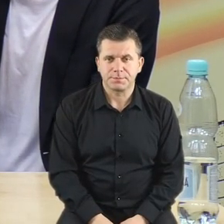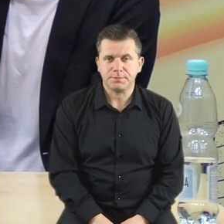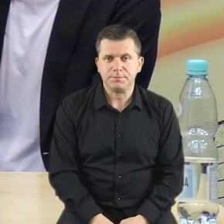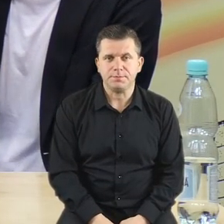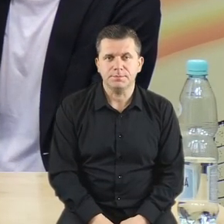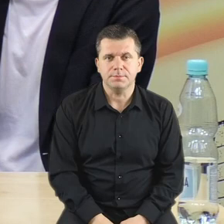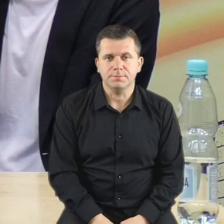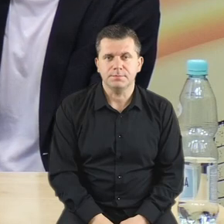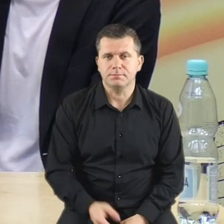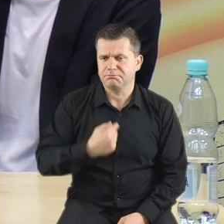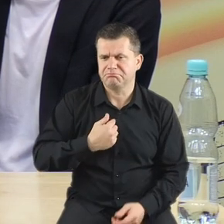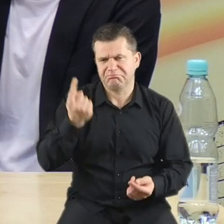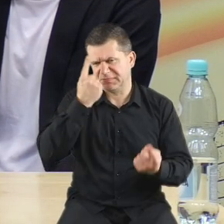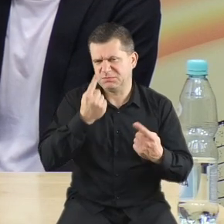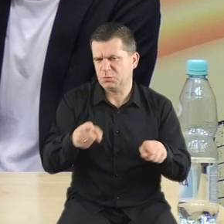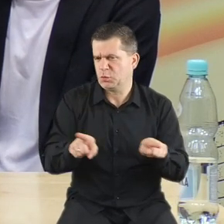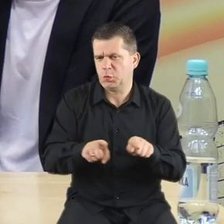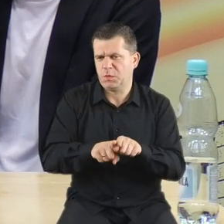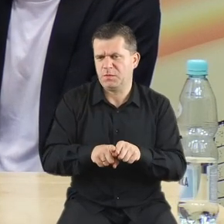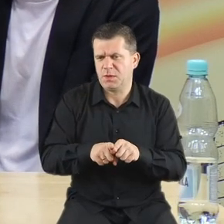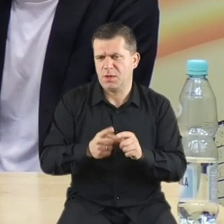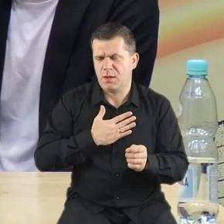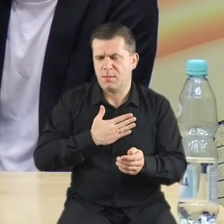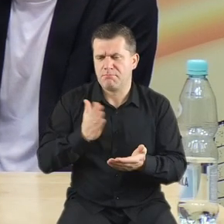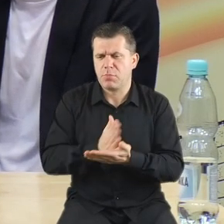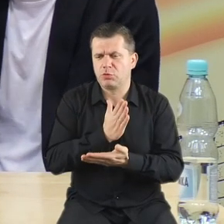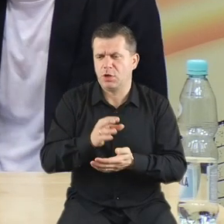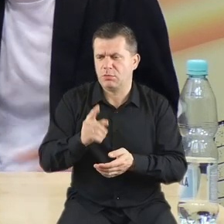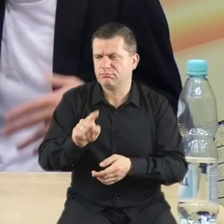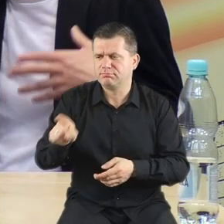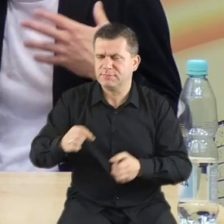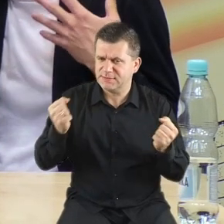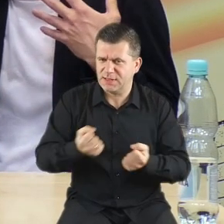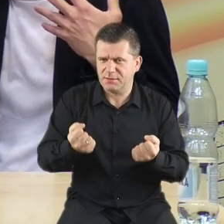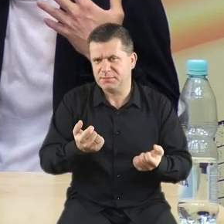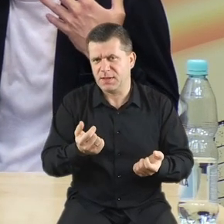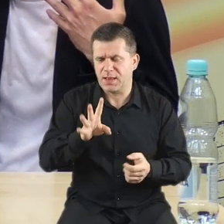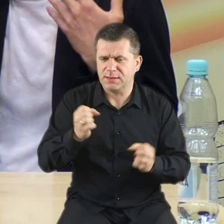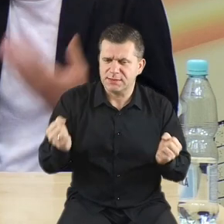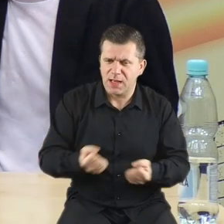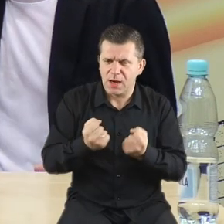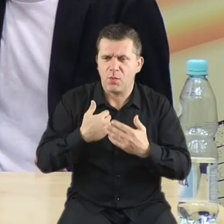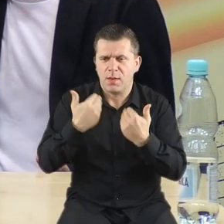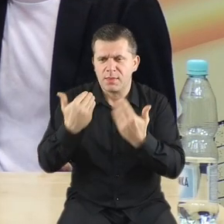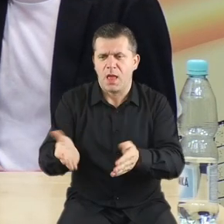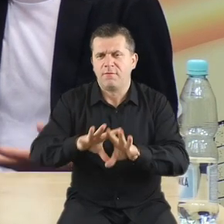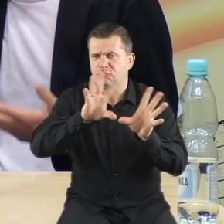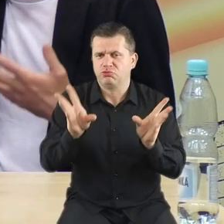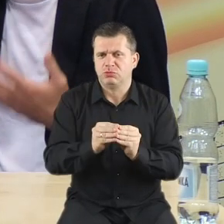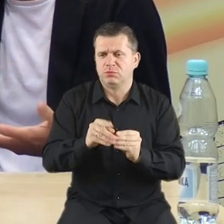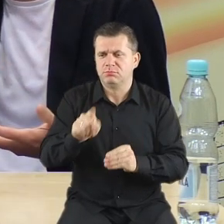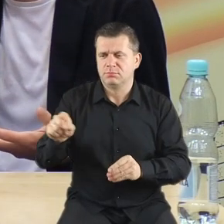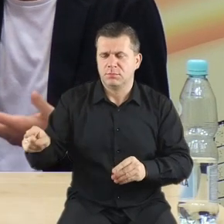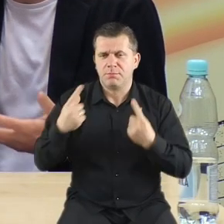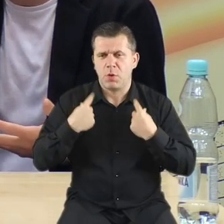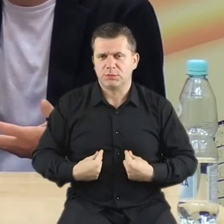to wydaje mi się, że porówno dzieliłem się swoimi. No tak zawsze staram się, nie wiem, no tak staram się po prostu dać wszystko tym postaciom. Może wiem, że one